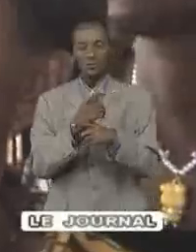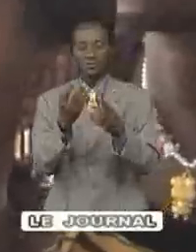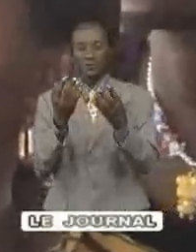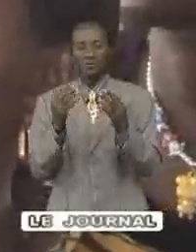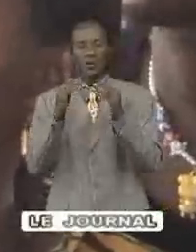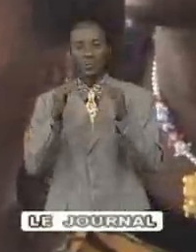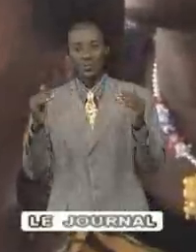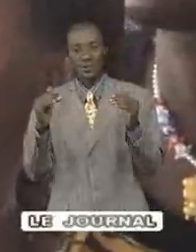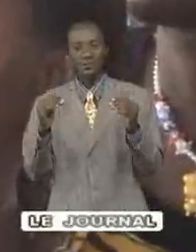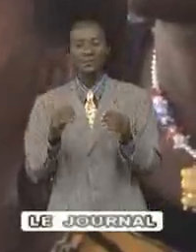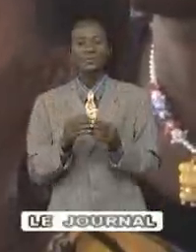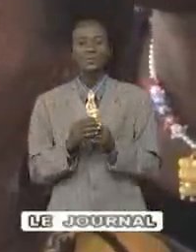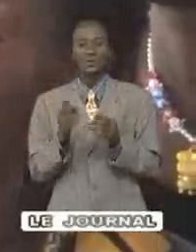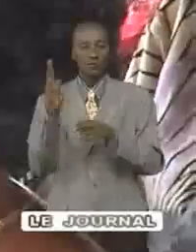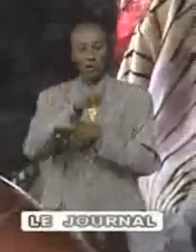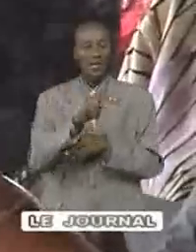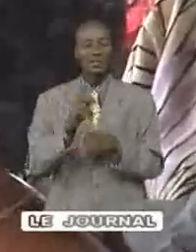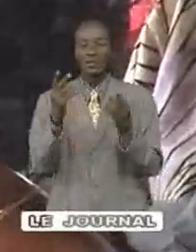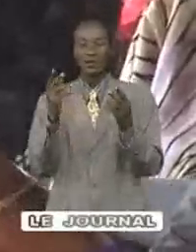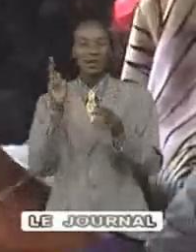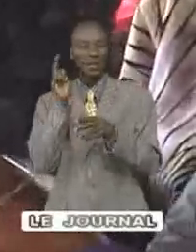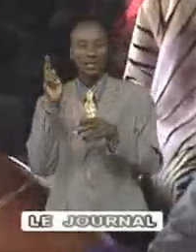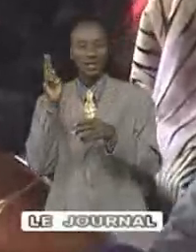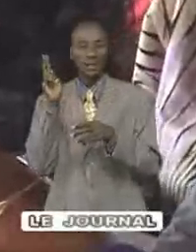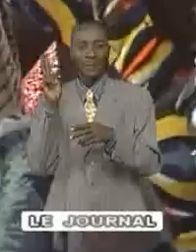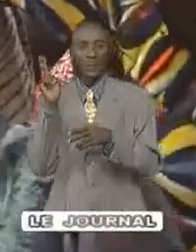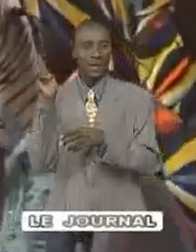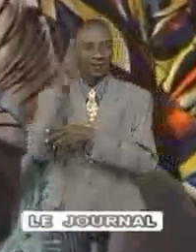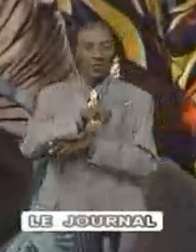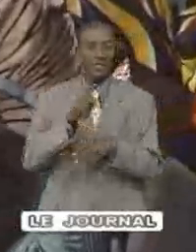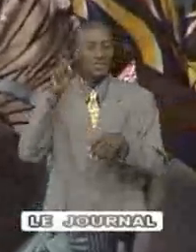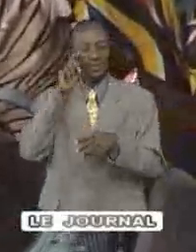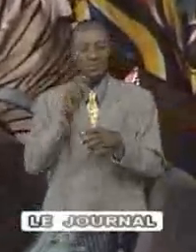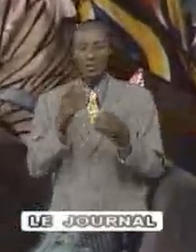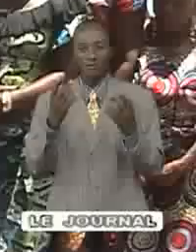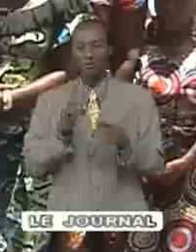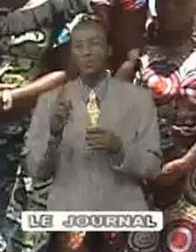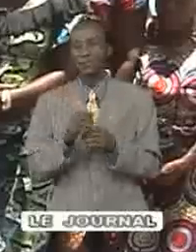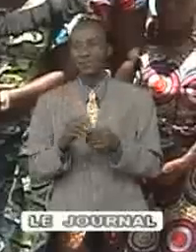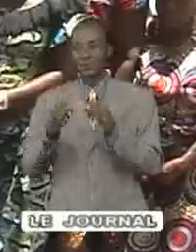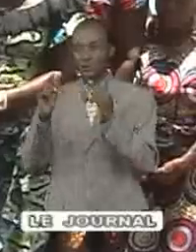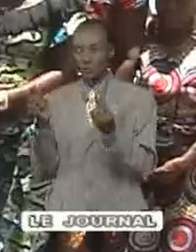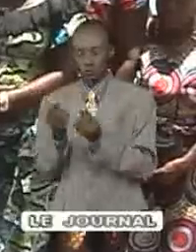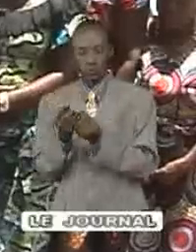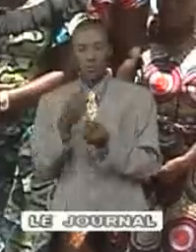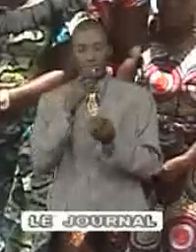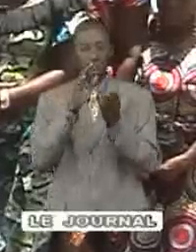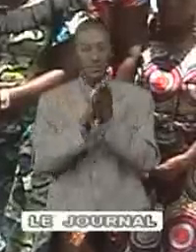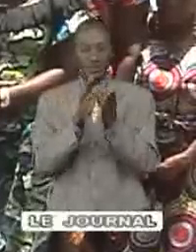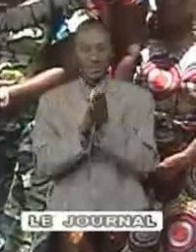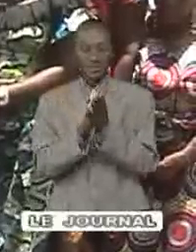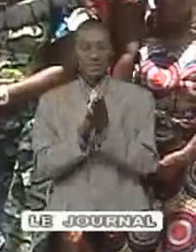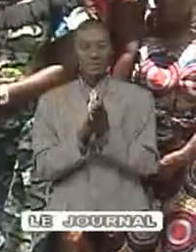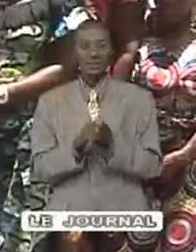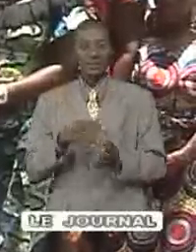et de recul du combat de la femme. Enfin, c'est l'occasion pour l'UNAF d'exprimer sa reconnaissance à l'endroit de sa fondatrice,